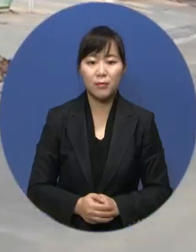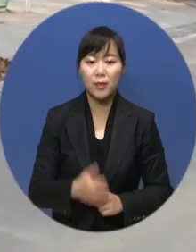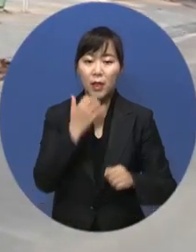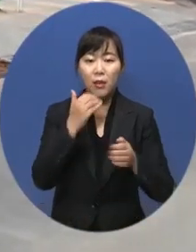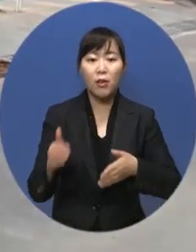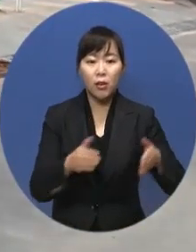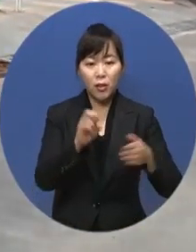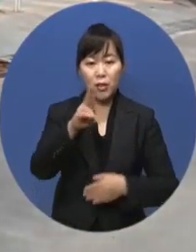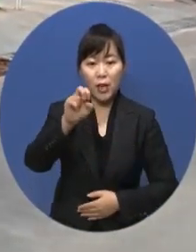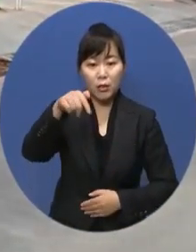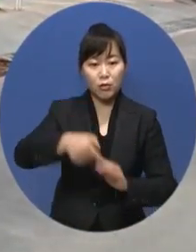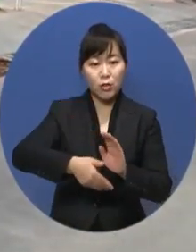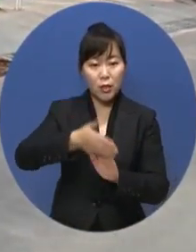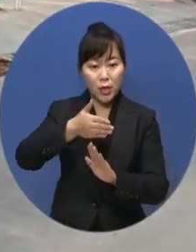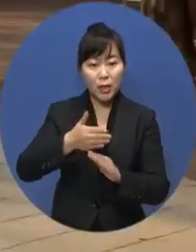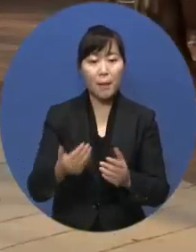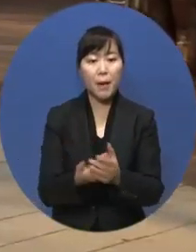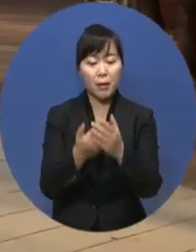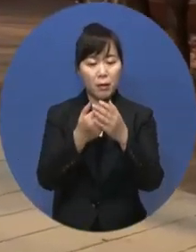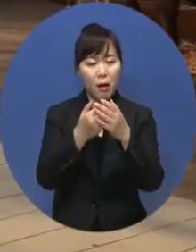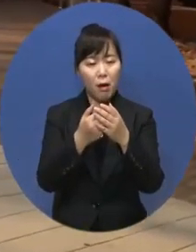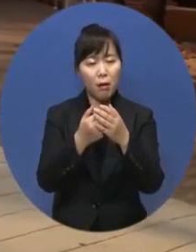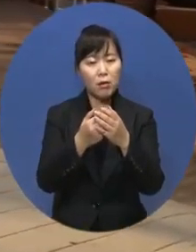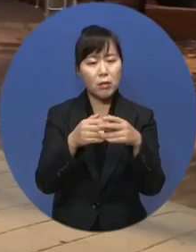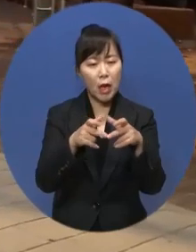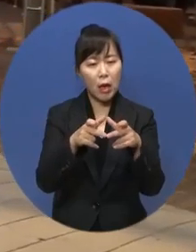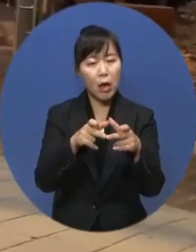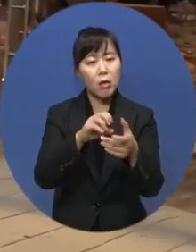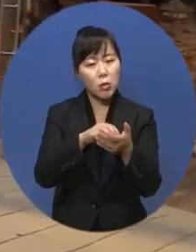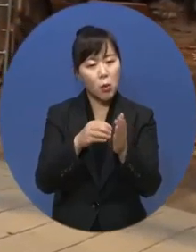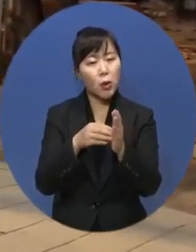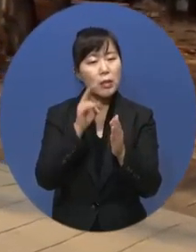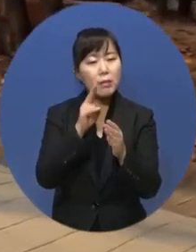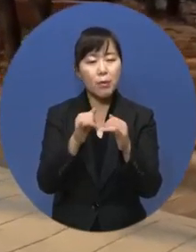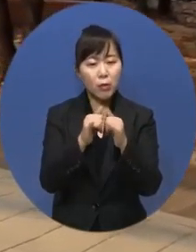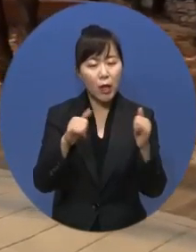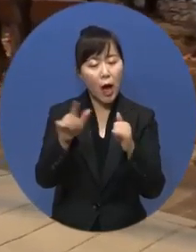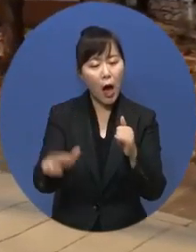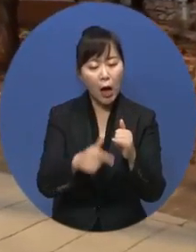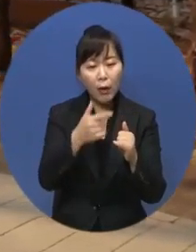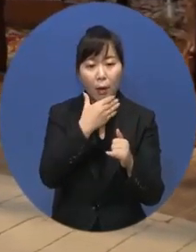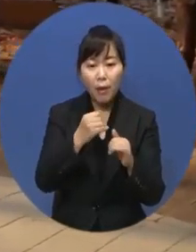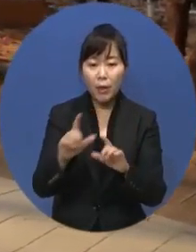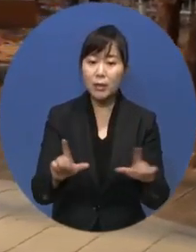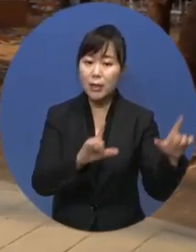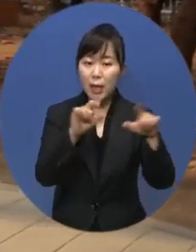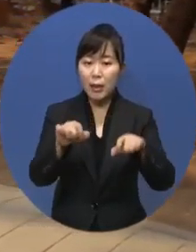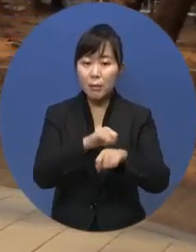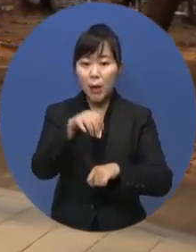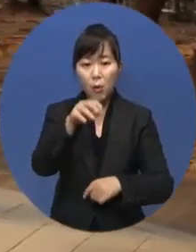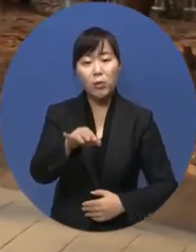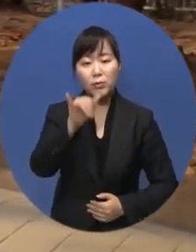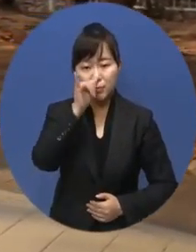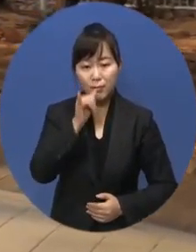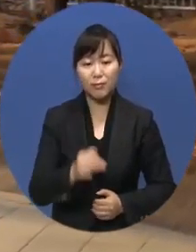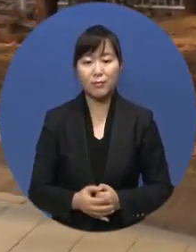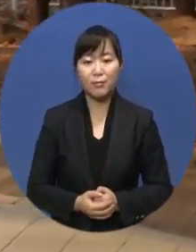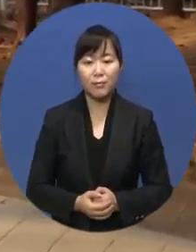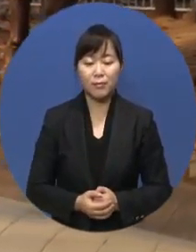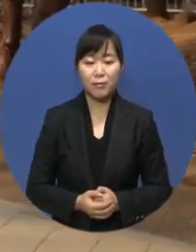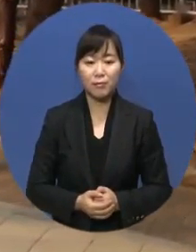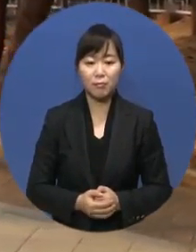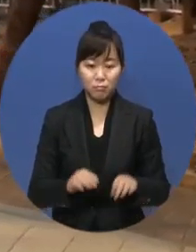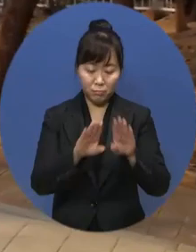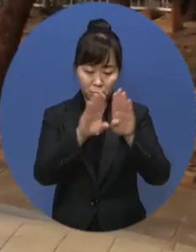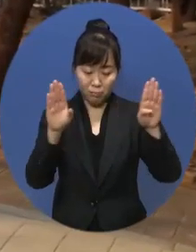경기도 양주시에는 발달장애 정도가 심한 분들이 하루를 행복하게 보내고 있는 특별한 곳이 있습니다.